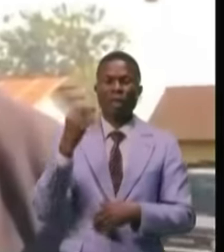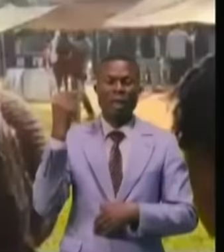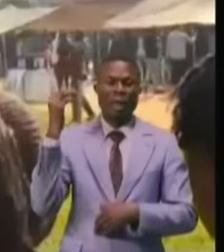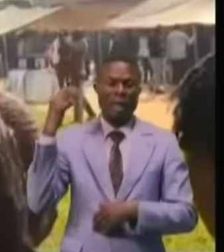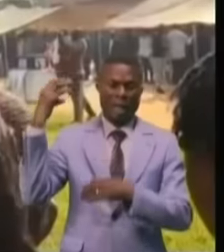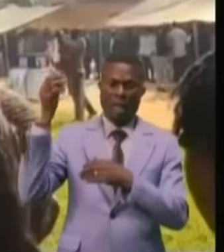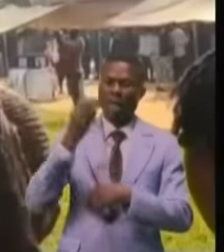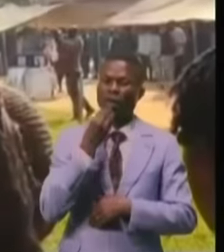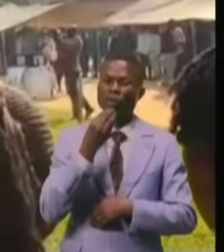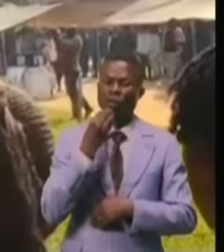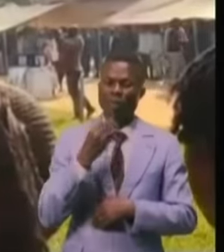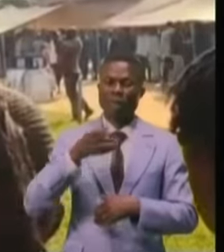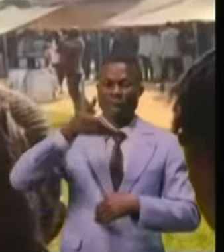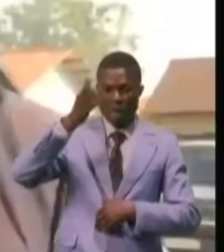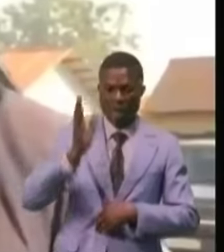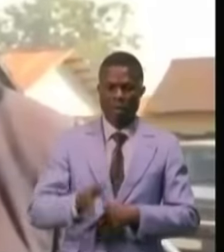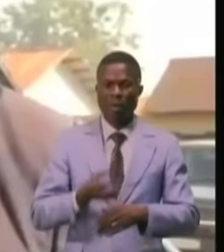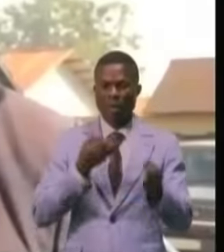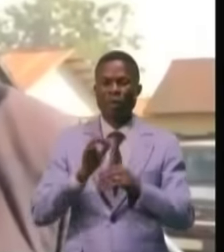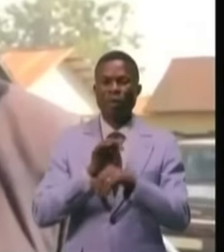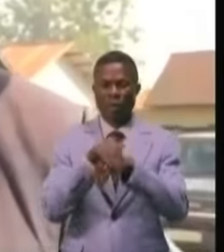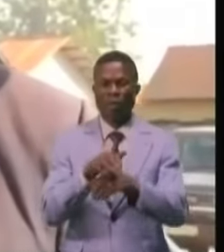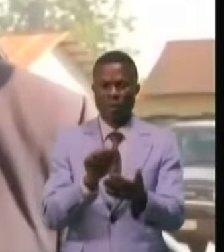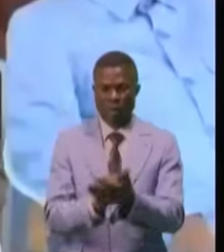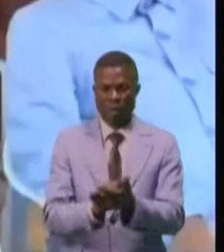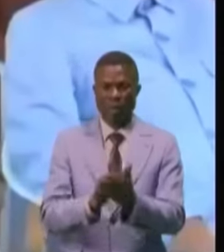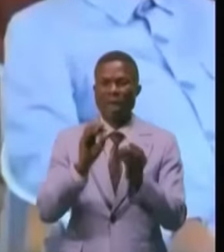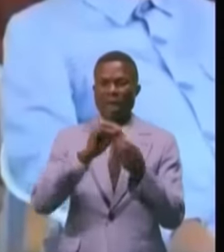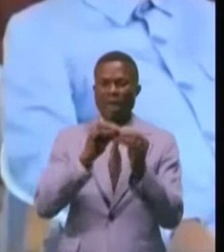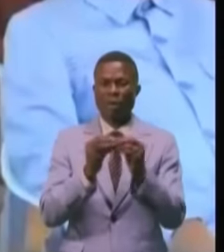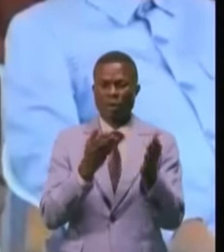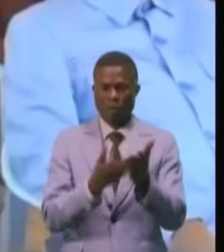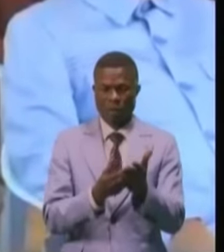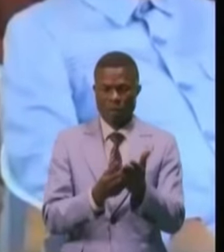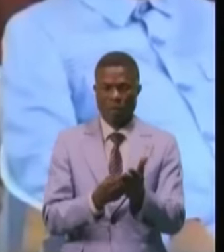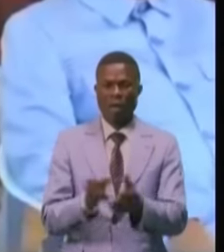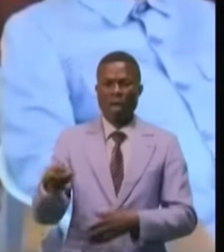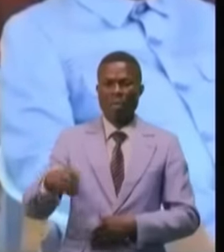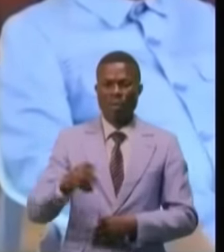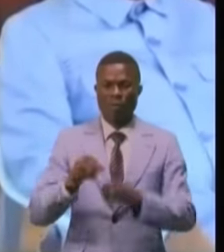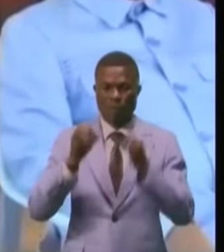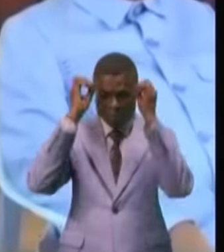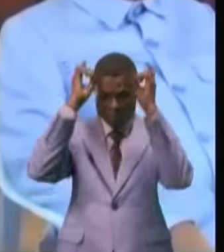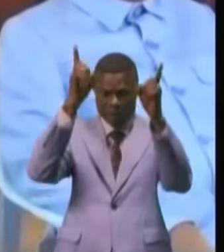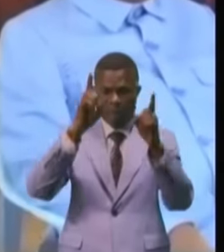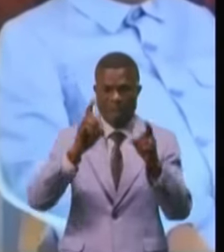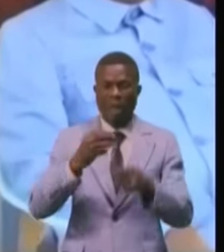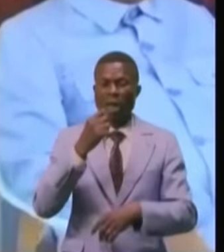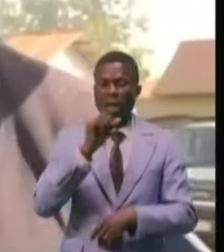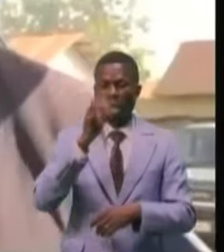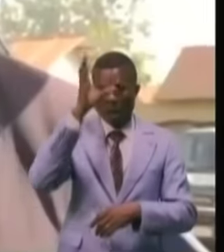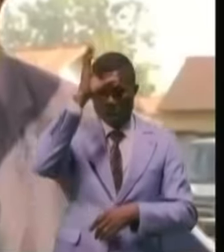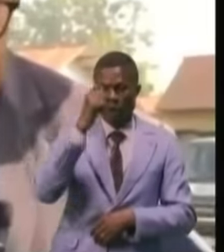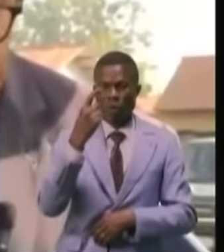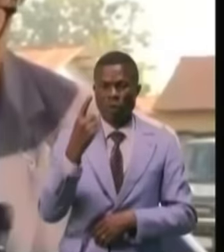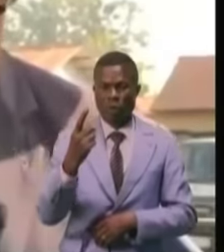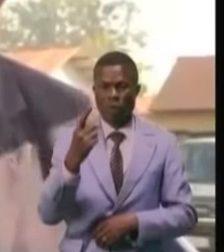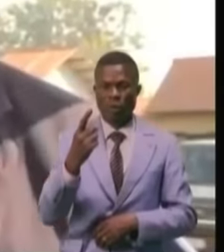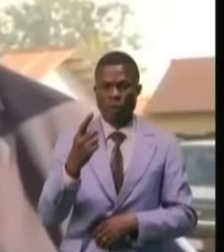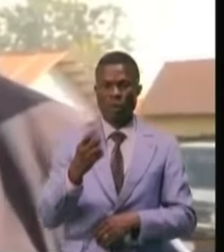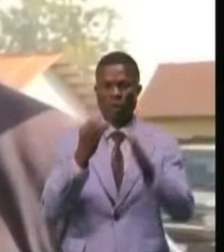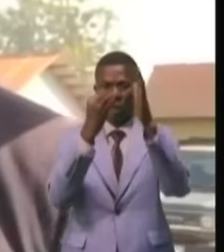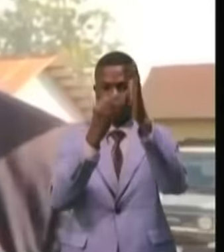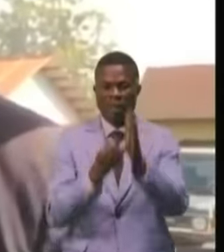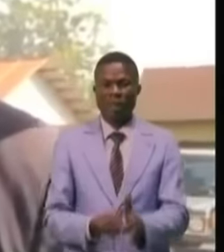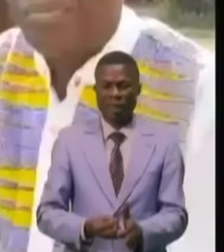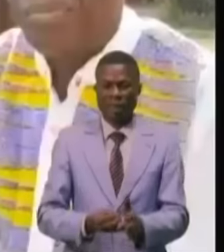les statistiques de participation. Notre province éducationnelle du Quiloud 1 compte